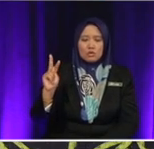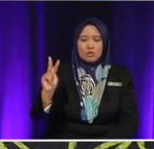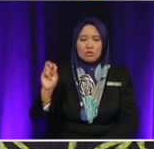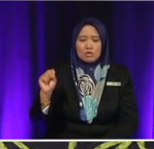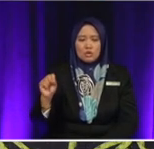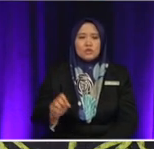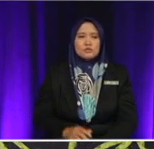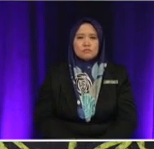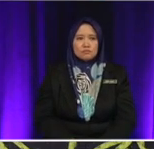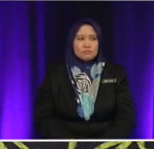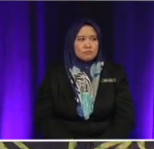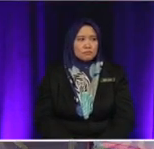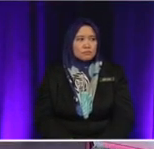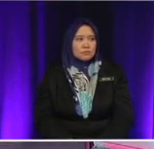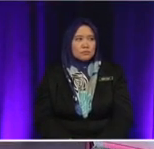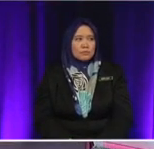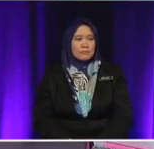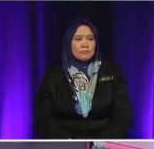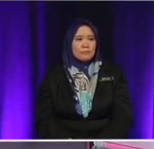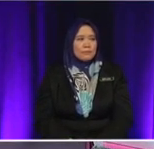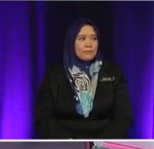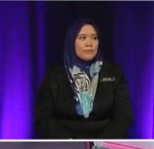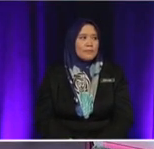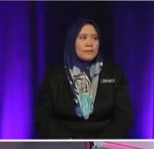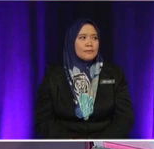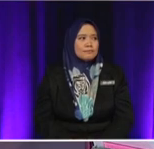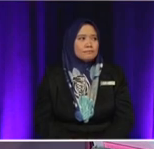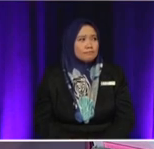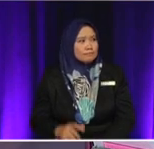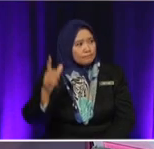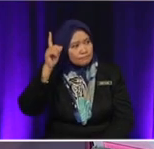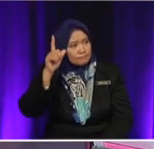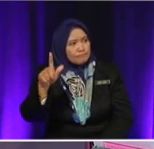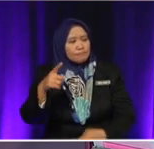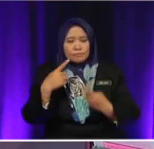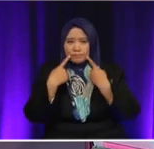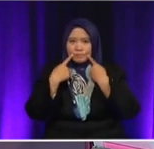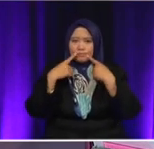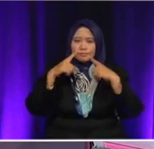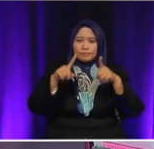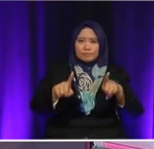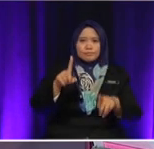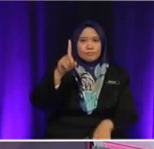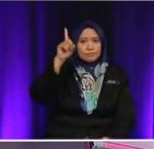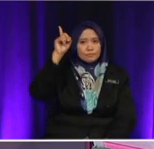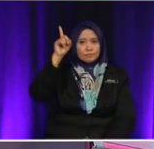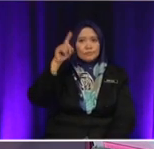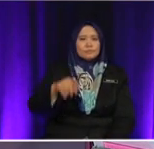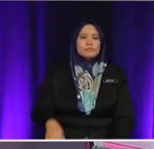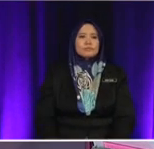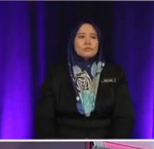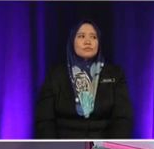berkumpulan. Okey. Okey, Tek Sai Mak. Terus, untuk jawapan yang diberikan tadi, yang pertama tadi